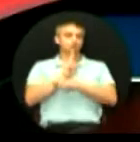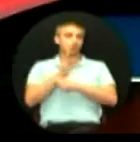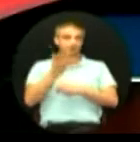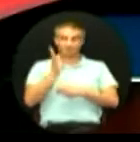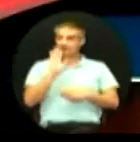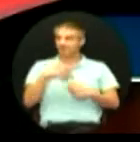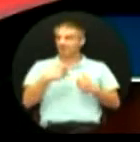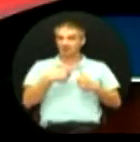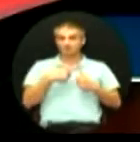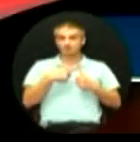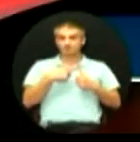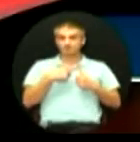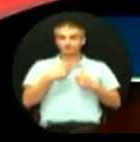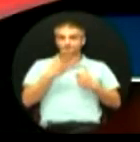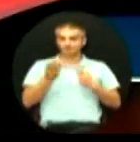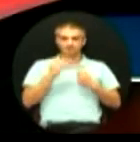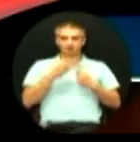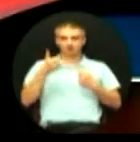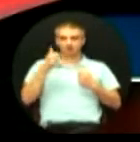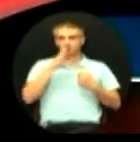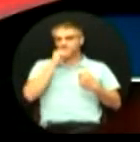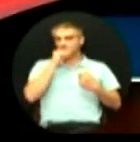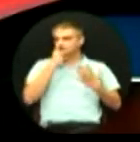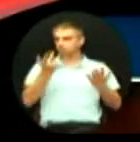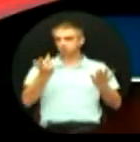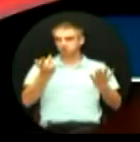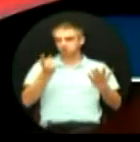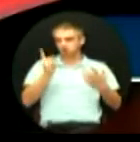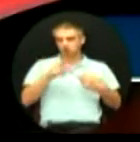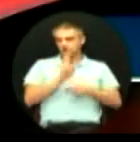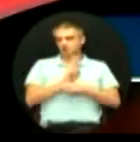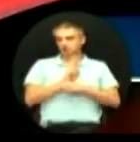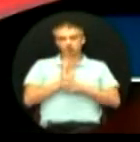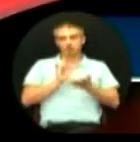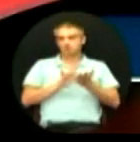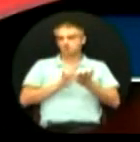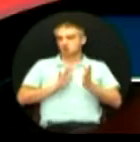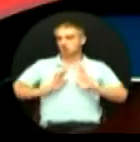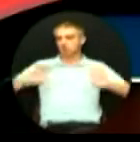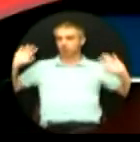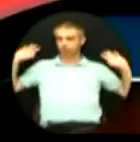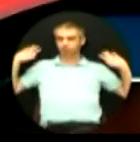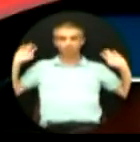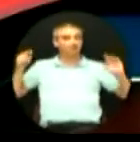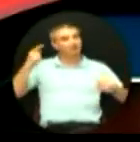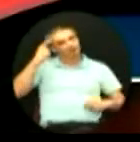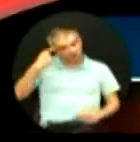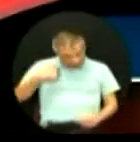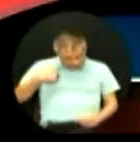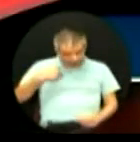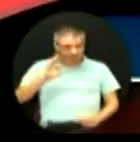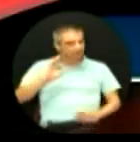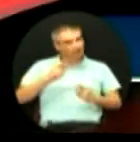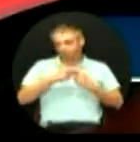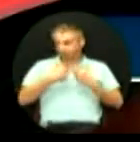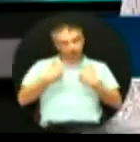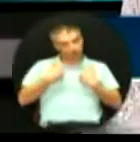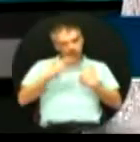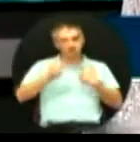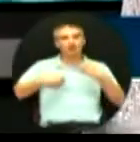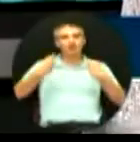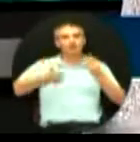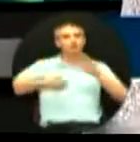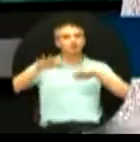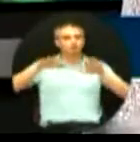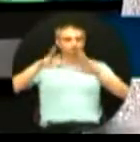גם יש עוד שרים שמדברים על כך שבעצם לא צריך לשריין יותר מקומות. לדעתי צריך לתת, ללא קשר אליי, צריך לתת לראש